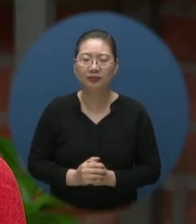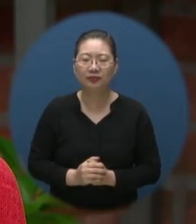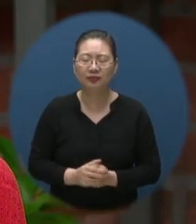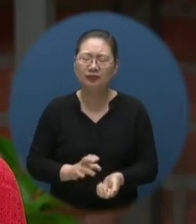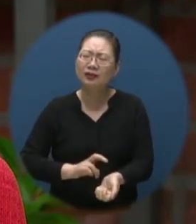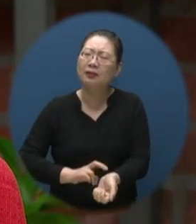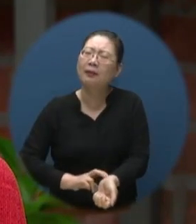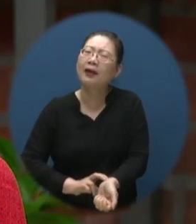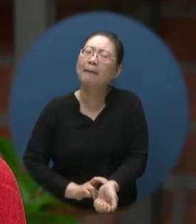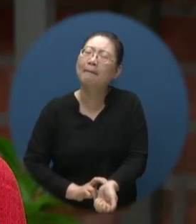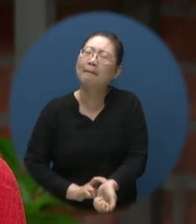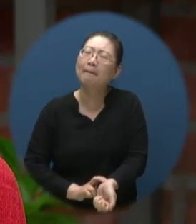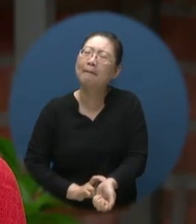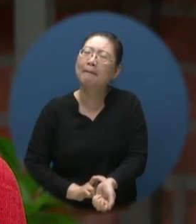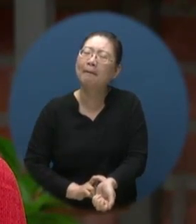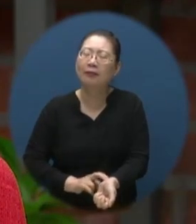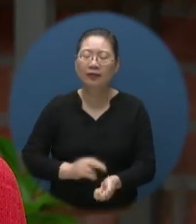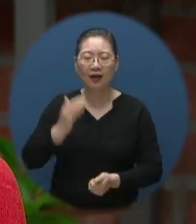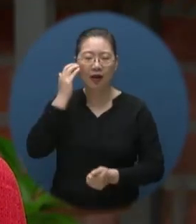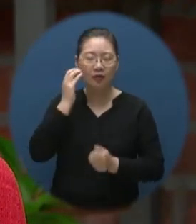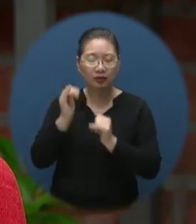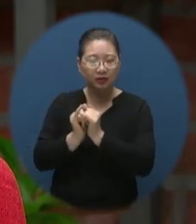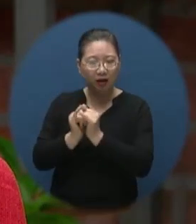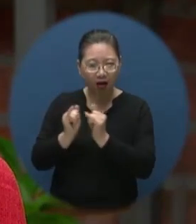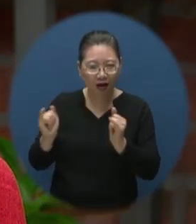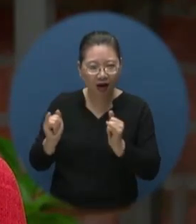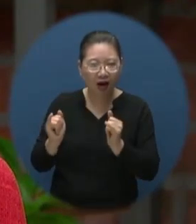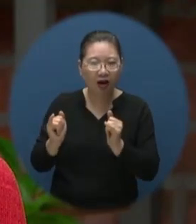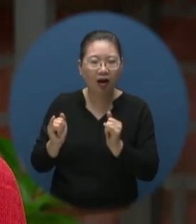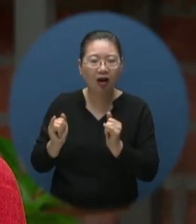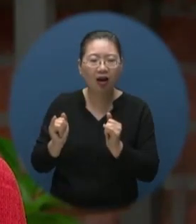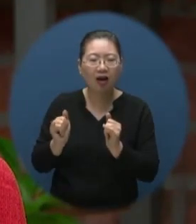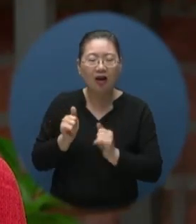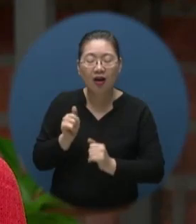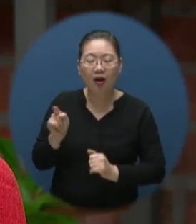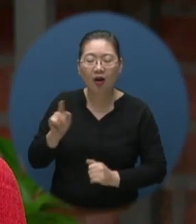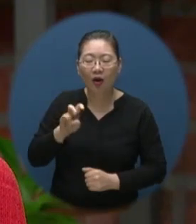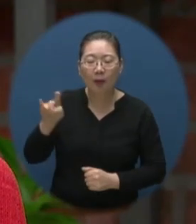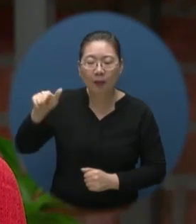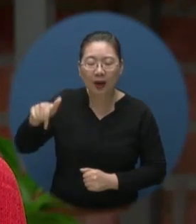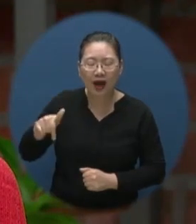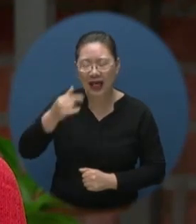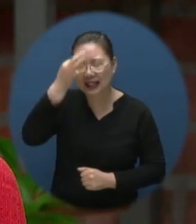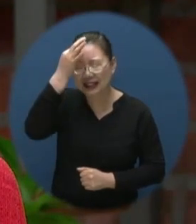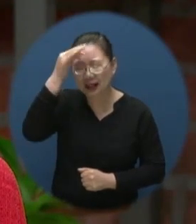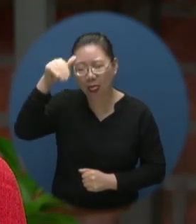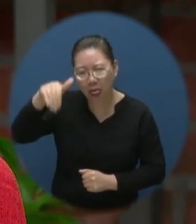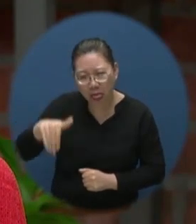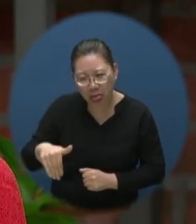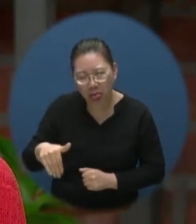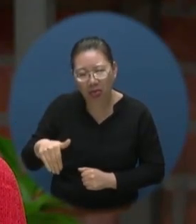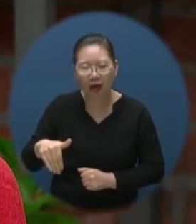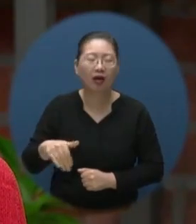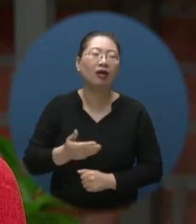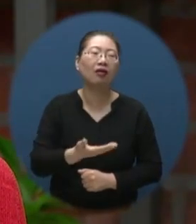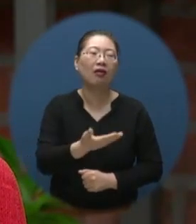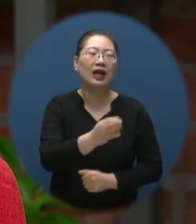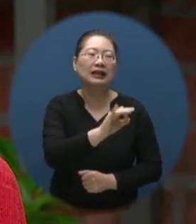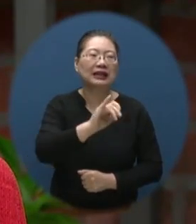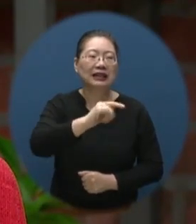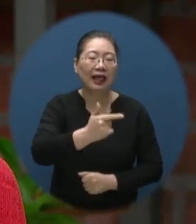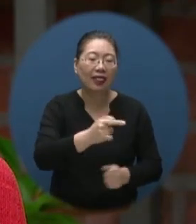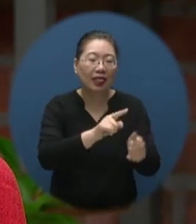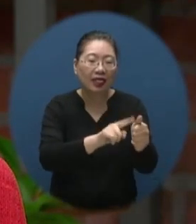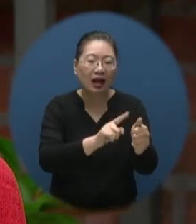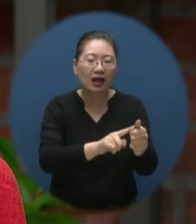맥을 봐도 우리 맥은 그 허맥이라고 그러는데 기능이 떨어져 있는 이런 맥이고 그들은